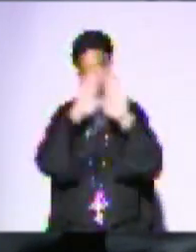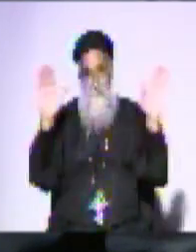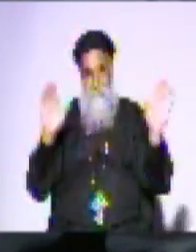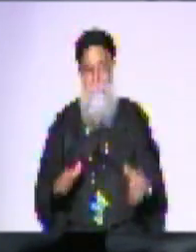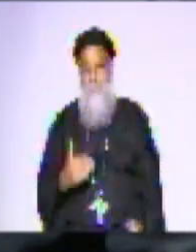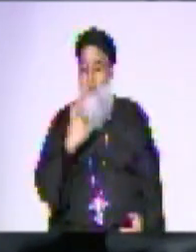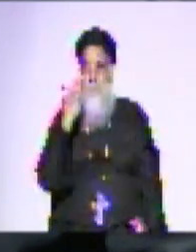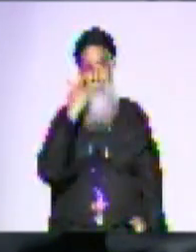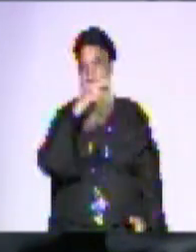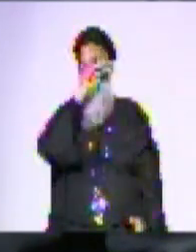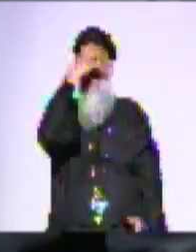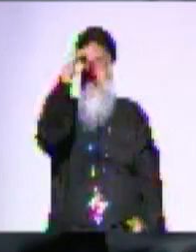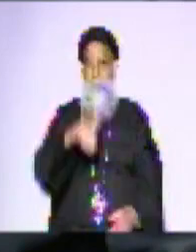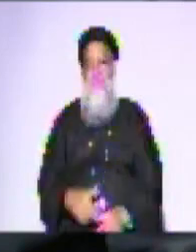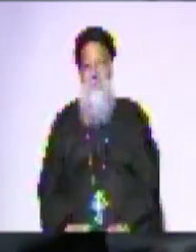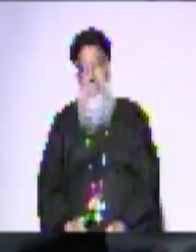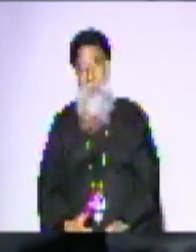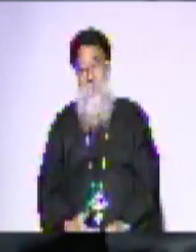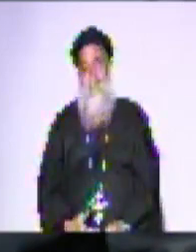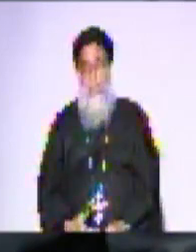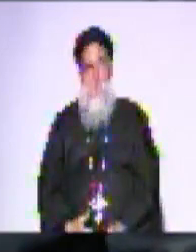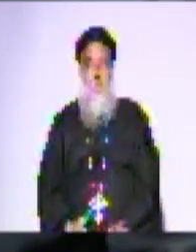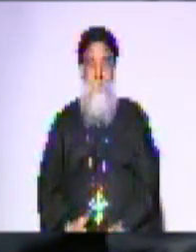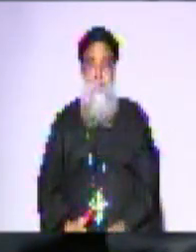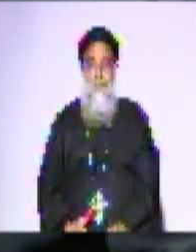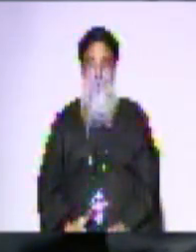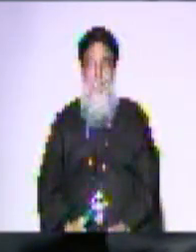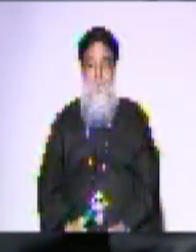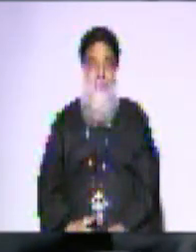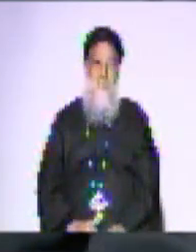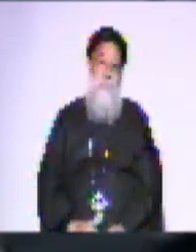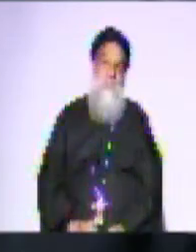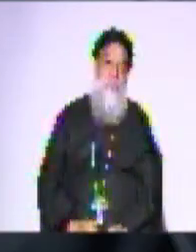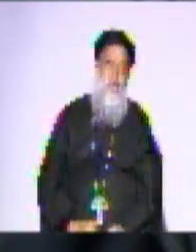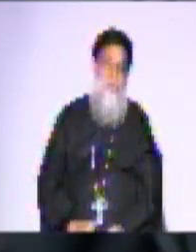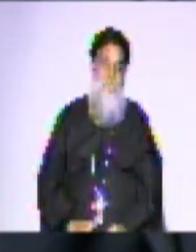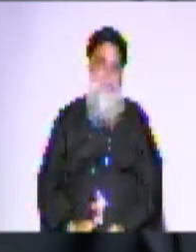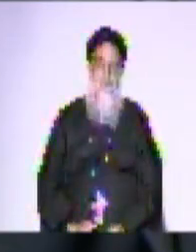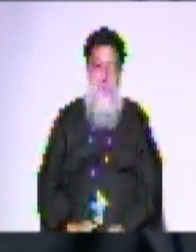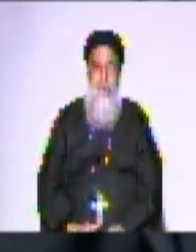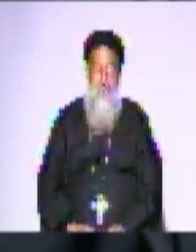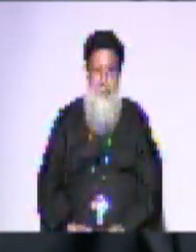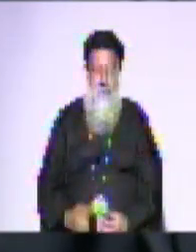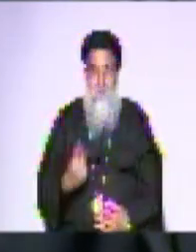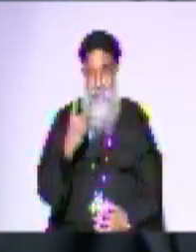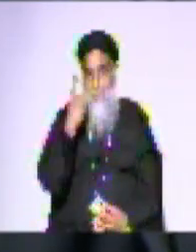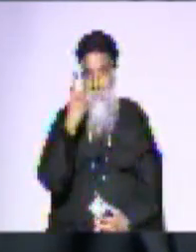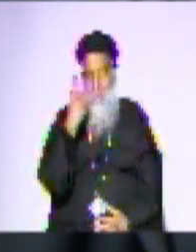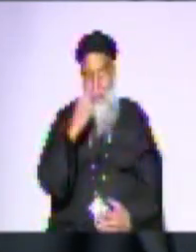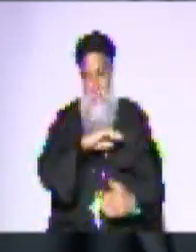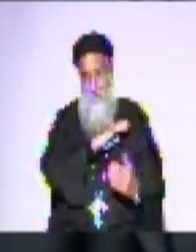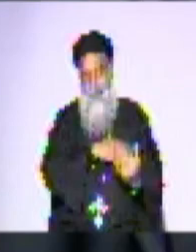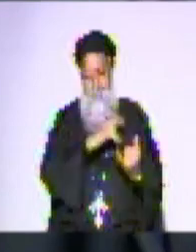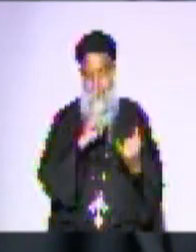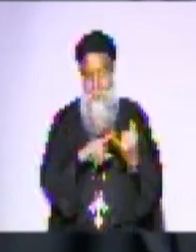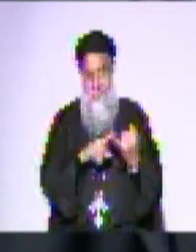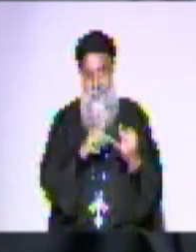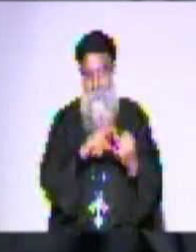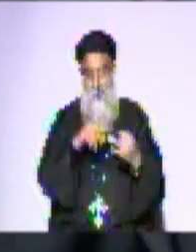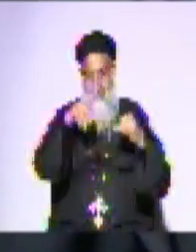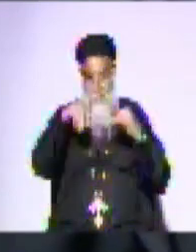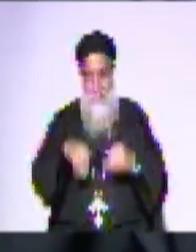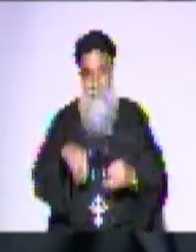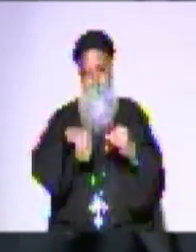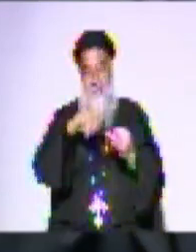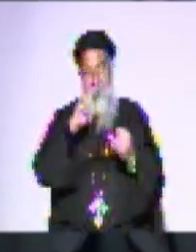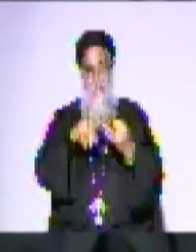تمام طب سيدنا نيافتك بقى فسر لنا رب واحد إيمان واحد